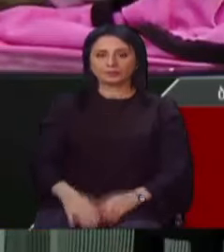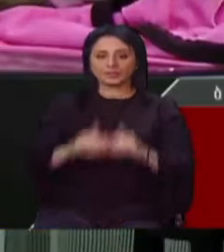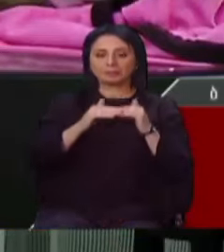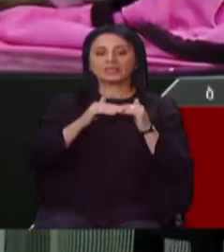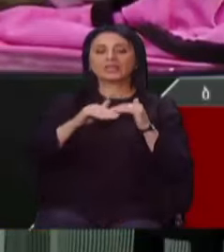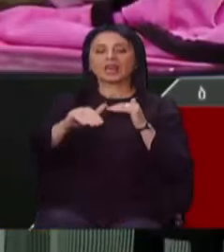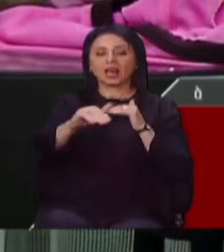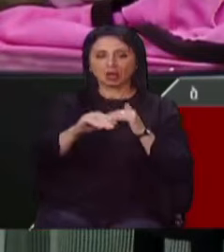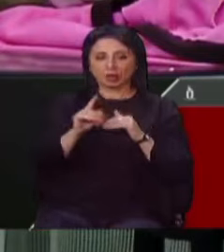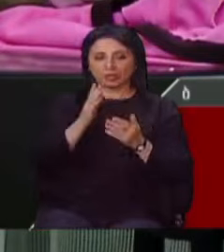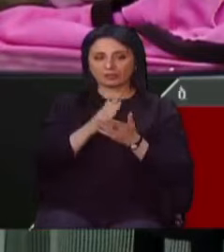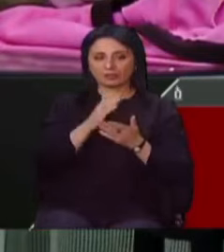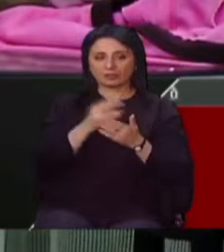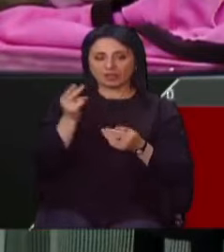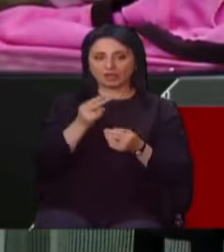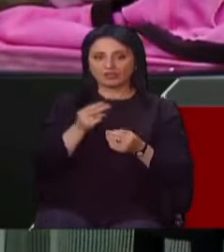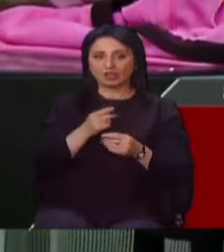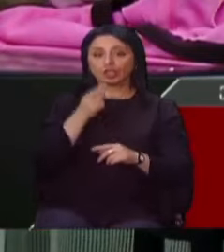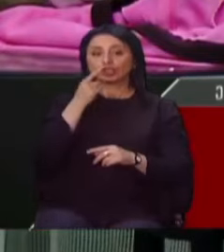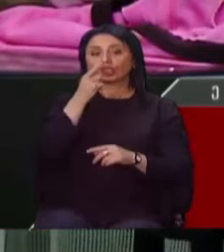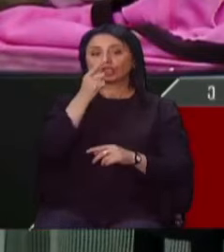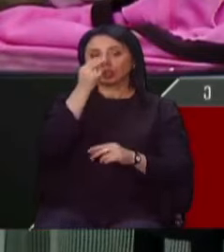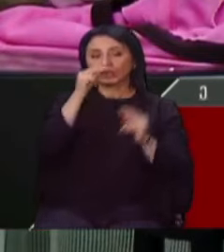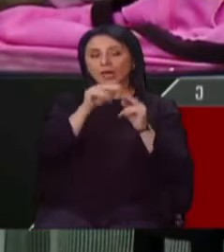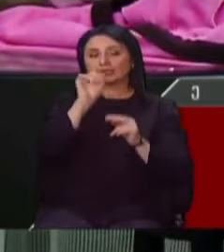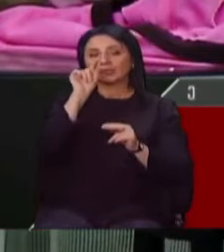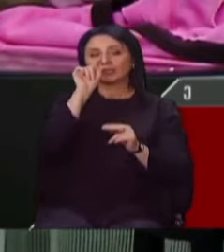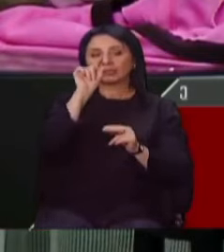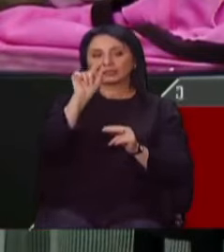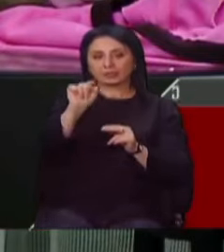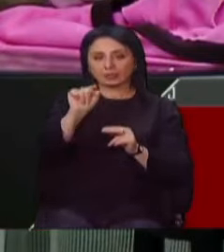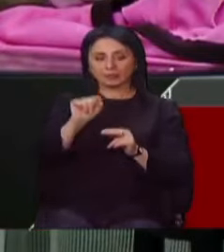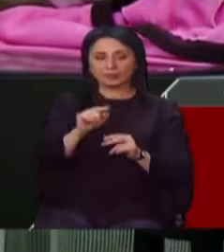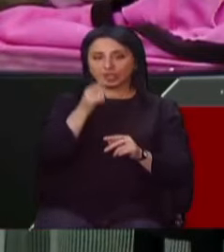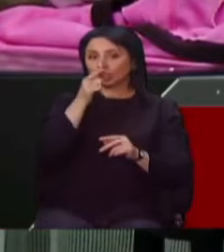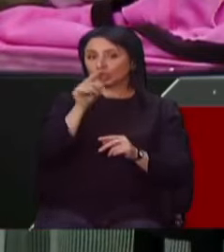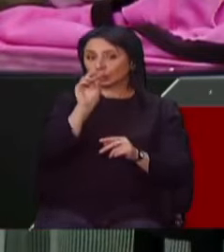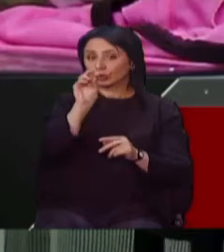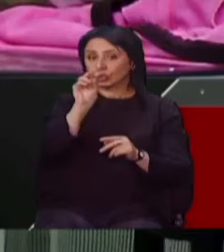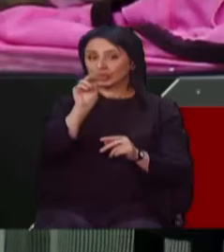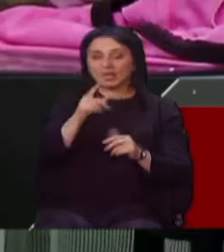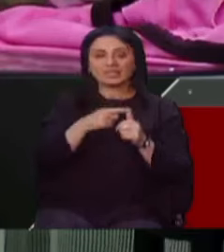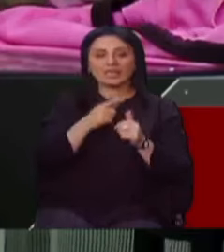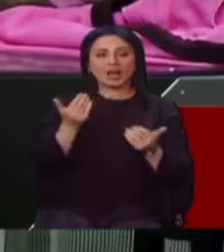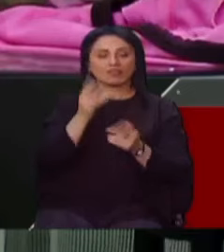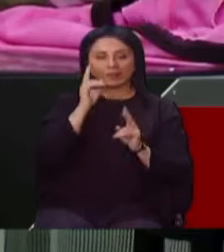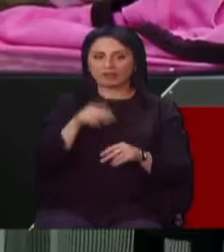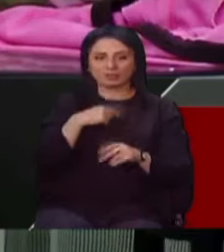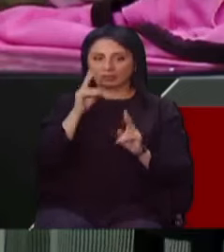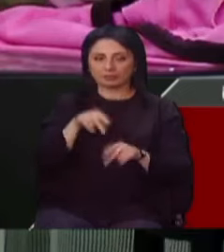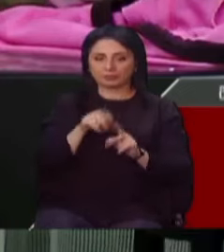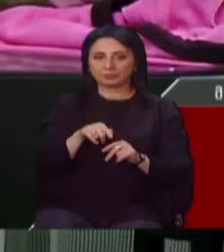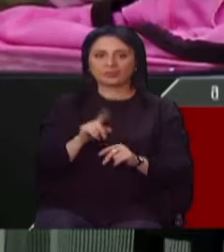დელო მინდრები, რაც არის დახატული, შორს ჩანს ეკლესია. ეს ეკლესია ახლა შორს ჩანს, არ ვიცი რის სახელობისა და ვის სახელობისა